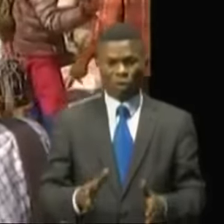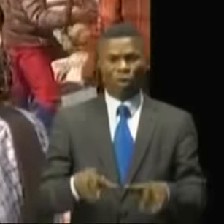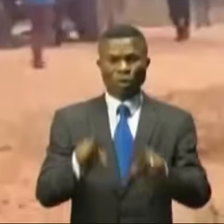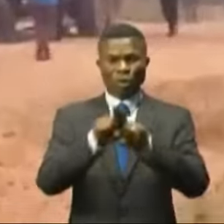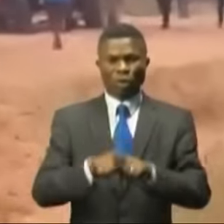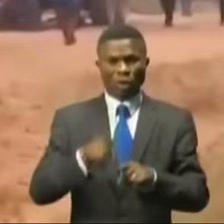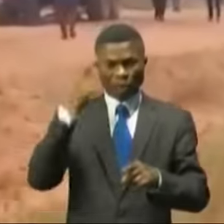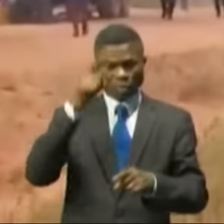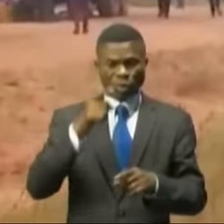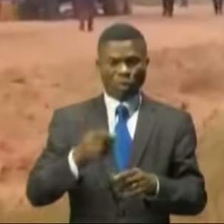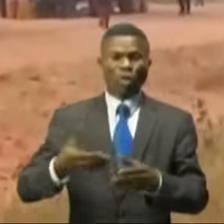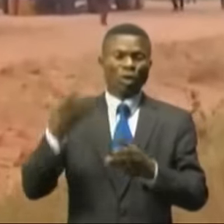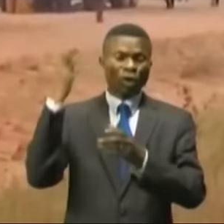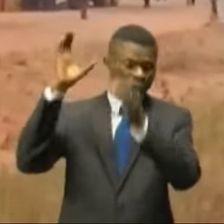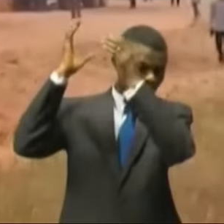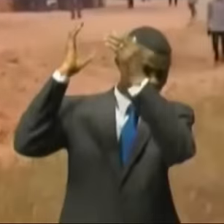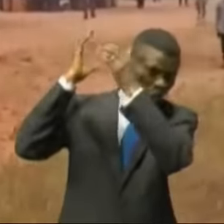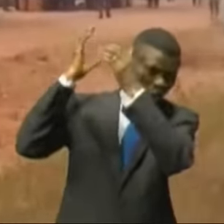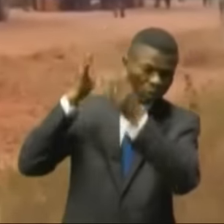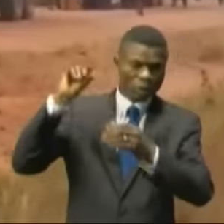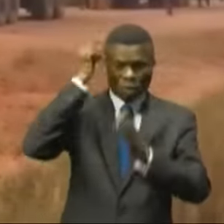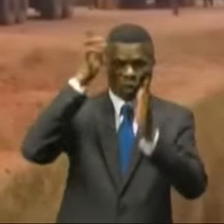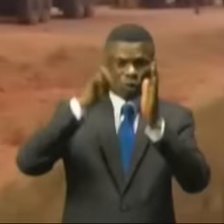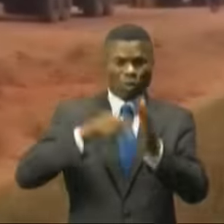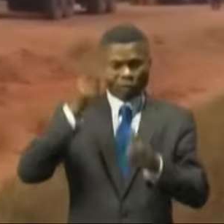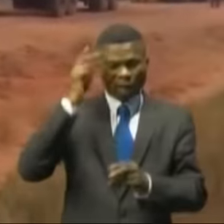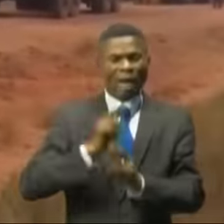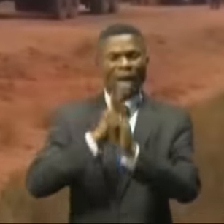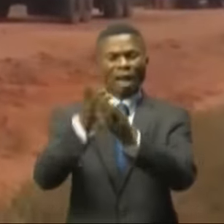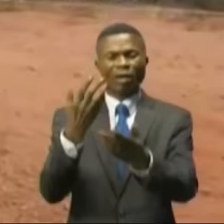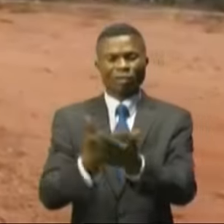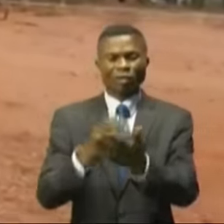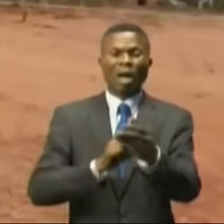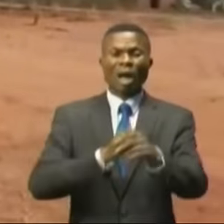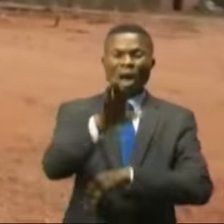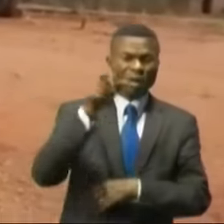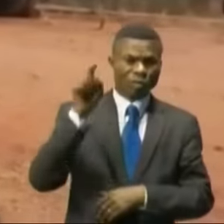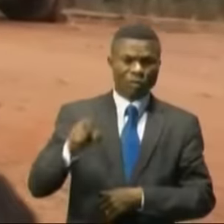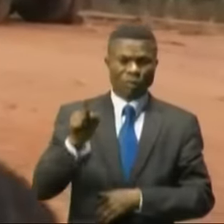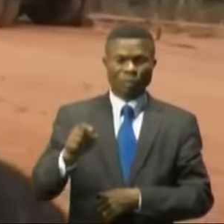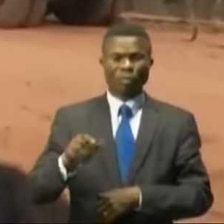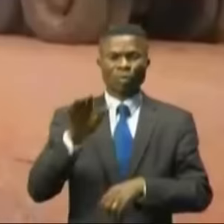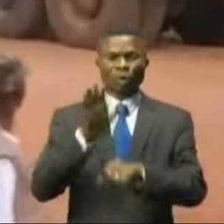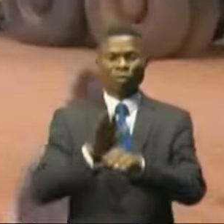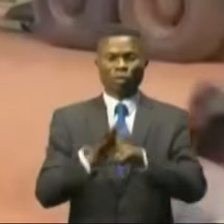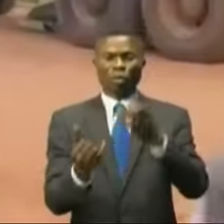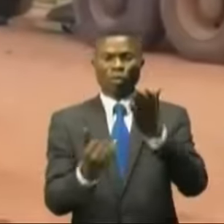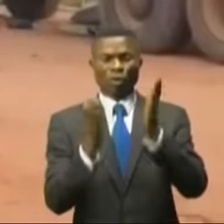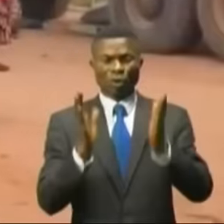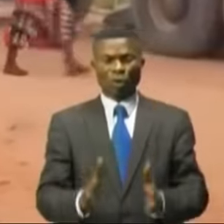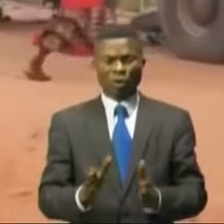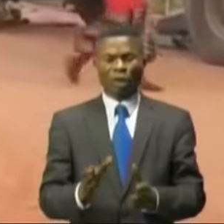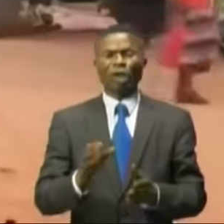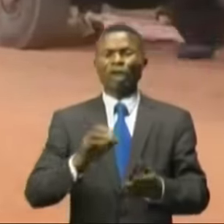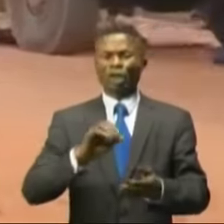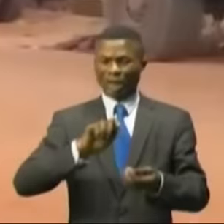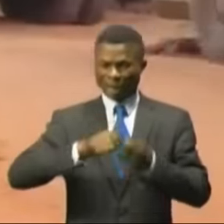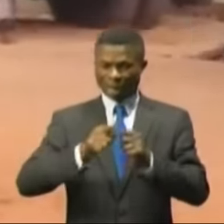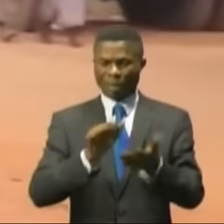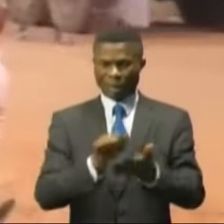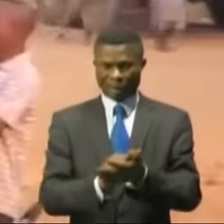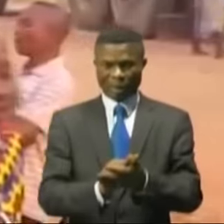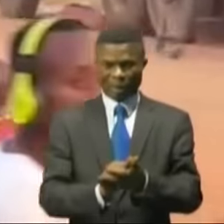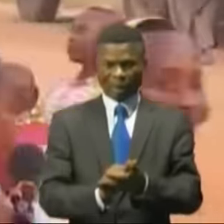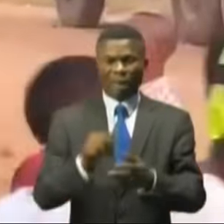pour les colis. Le gouvernement central a vite réagi en envoyant sur place une équipe d'ingénieurs pour le retour à la normale. Au